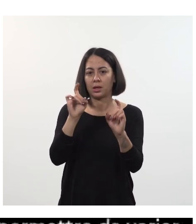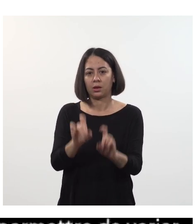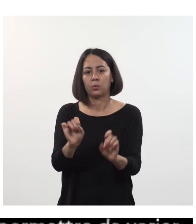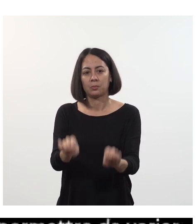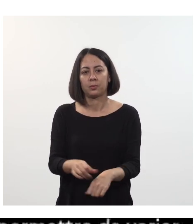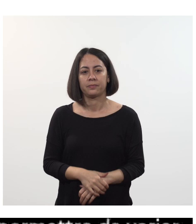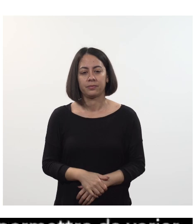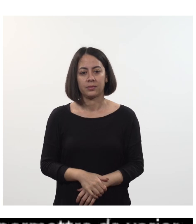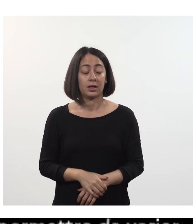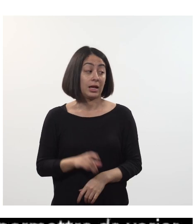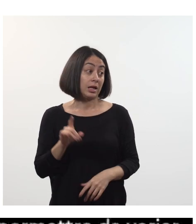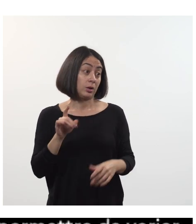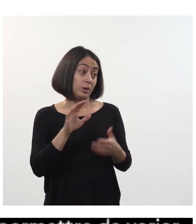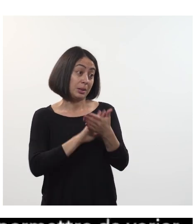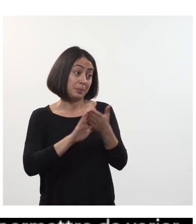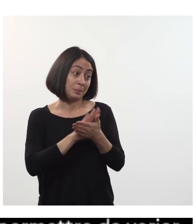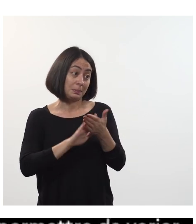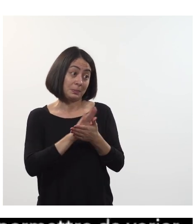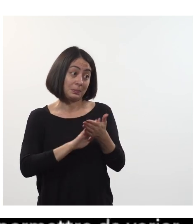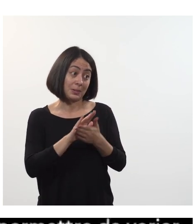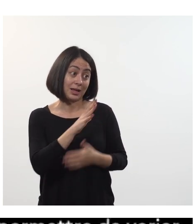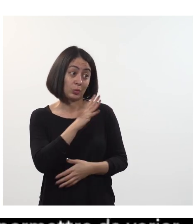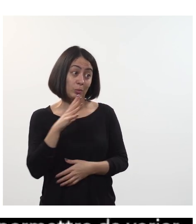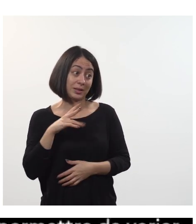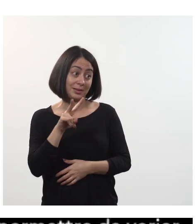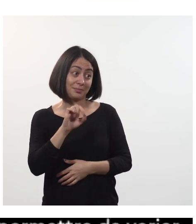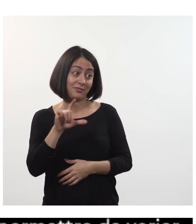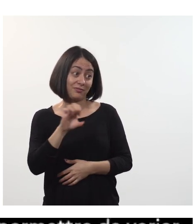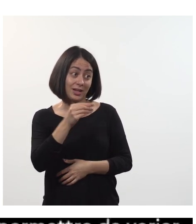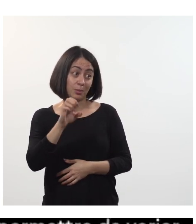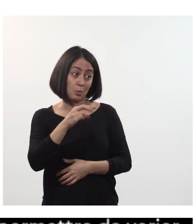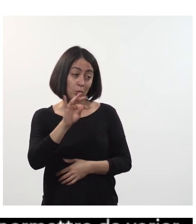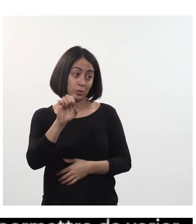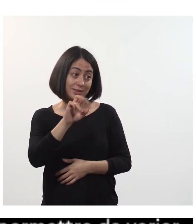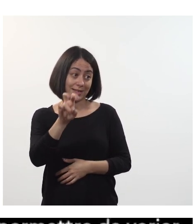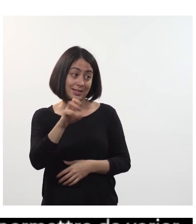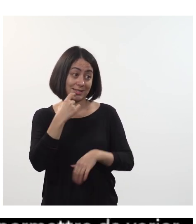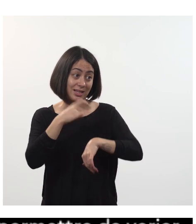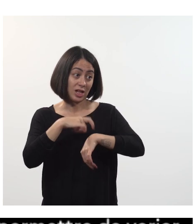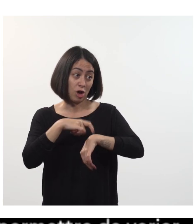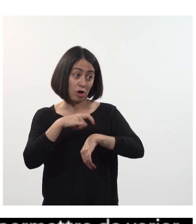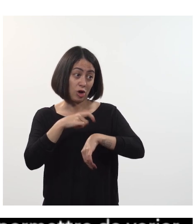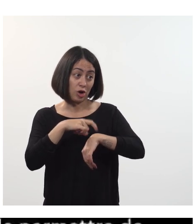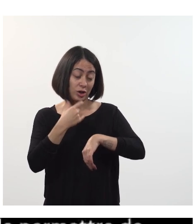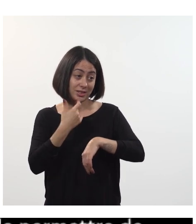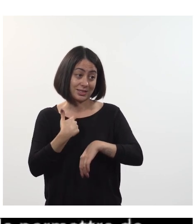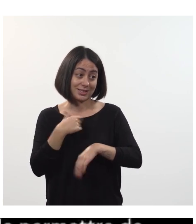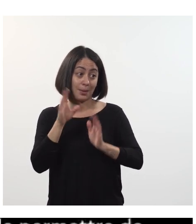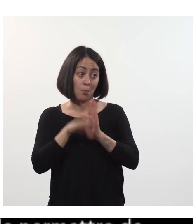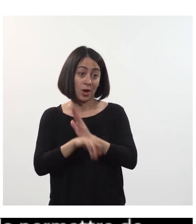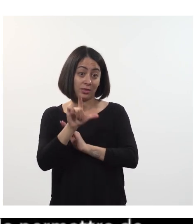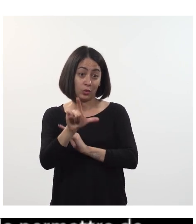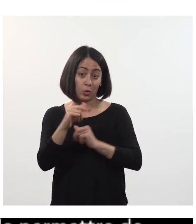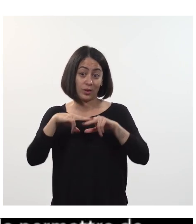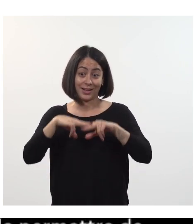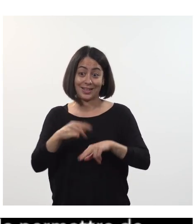Alors, excusez-moi, Madame Villemontex, je vais devoir vous couper parce qu'il est 58. Il nous reste 2 minutes pour finir le webinaire.